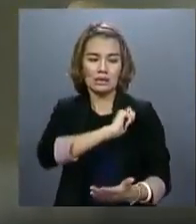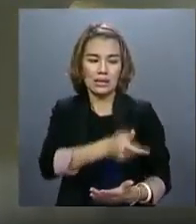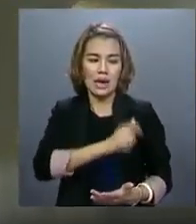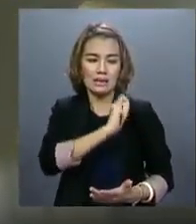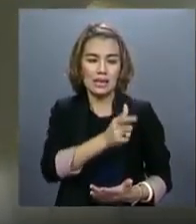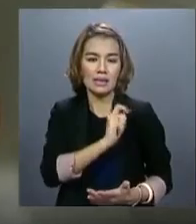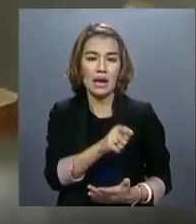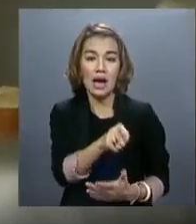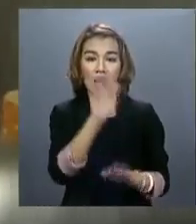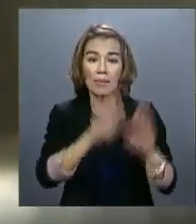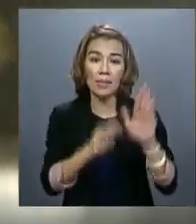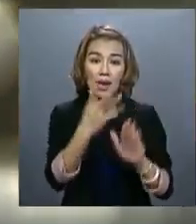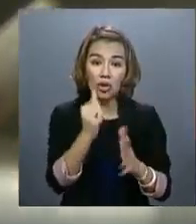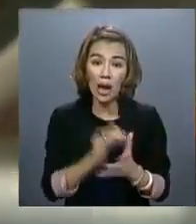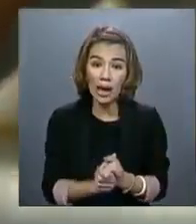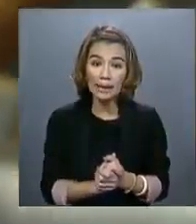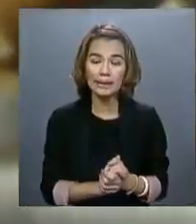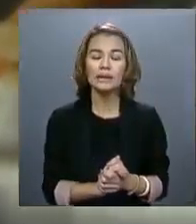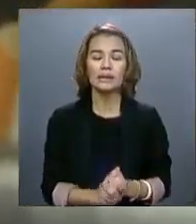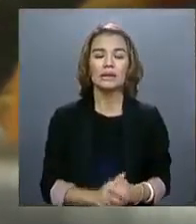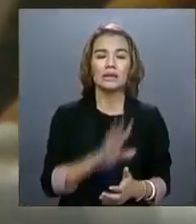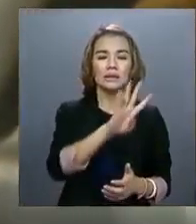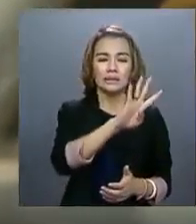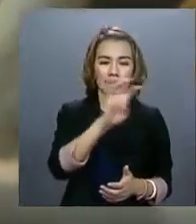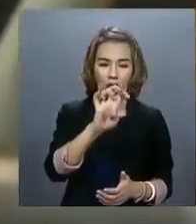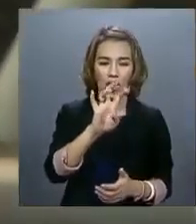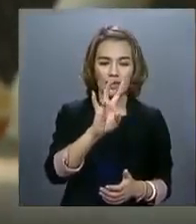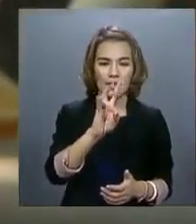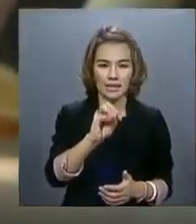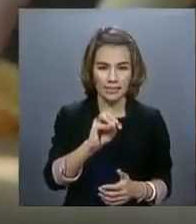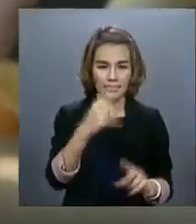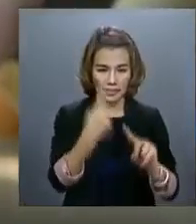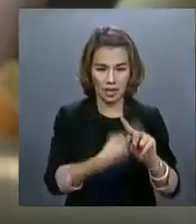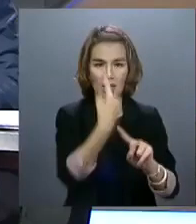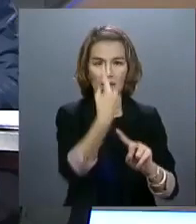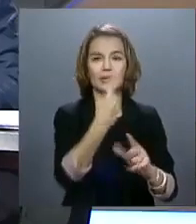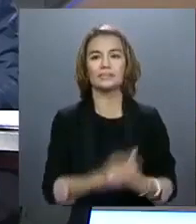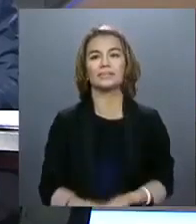แสนคนส่วนใหญ่ผู้สูบเป็นช่วงวัยทำงานอายุระหว่าง25ถึง59ปีและร้อยละ 23.5 ของ